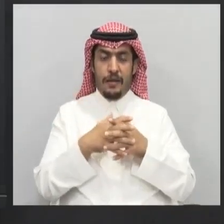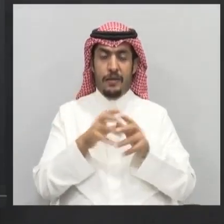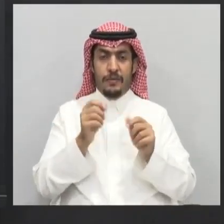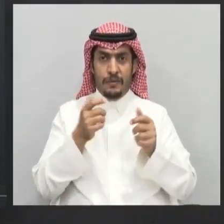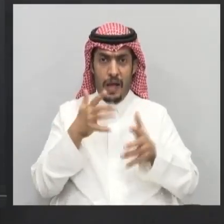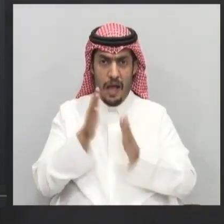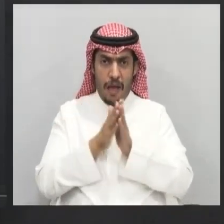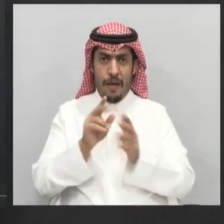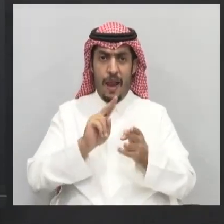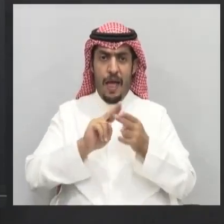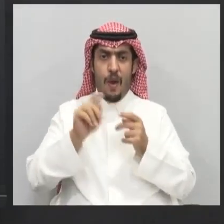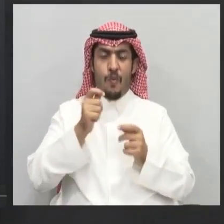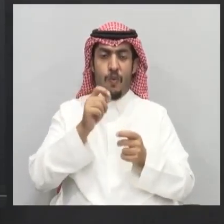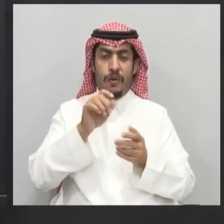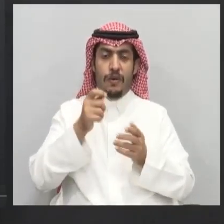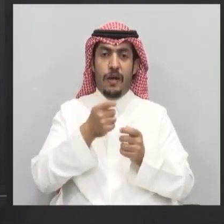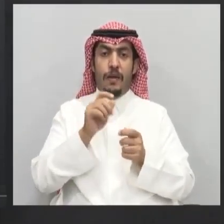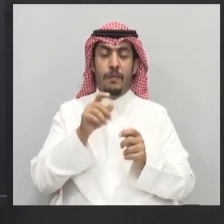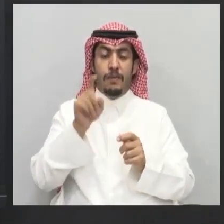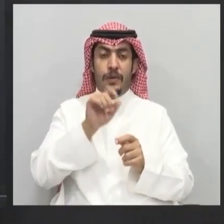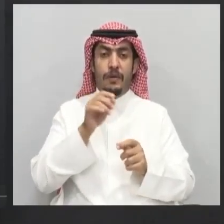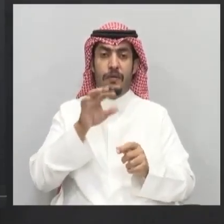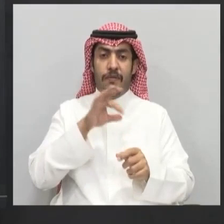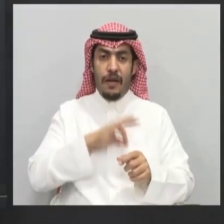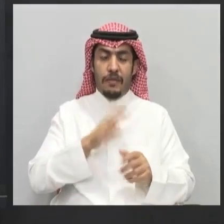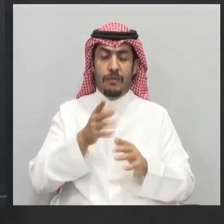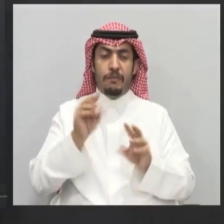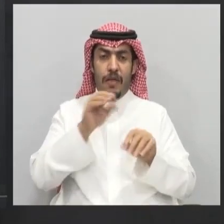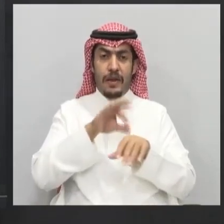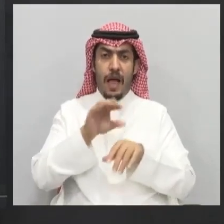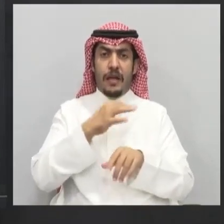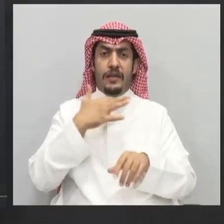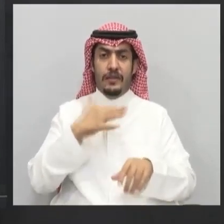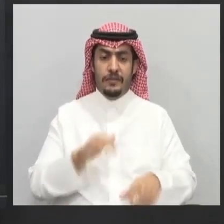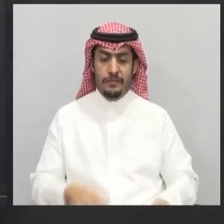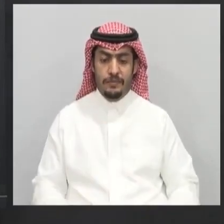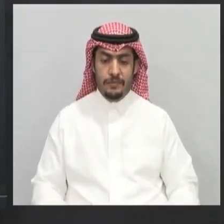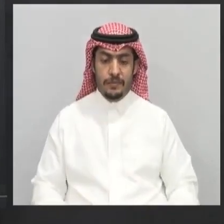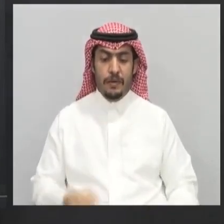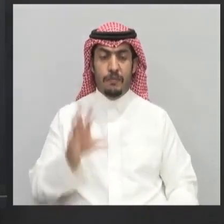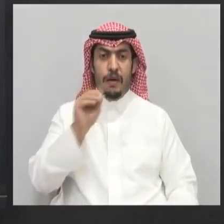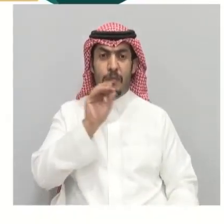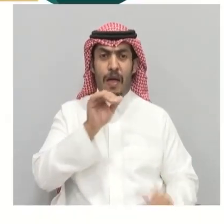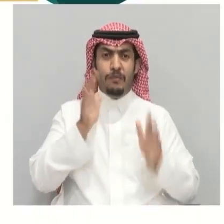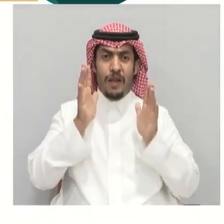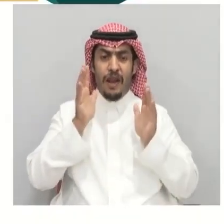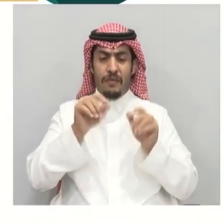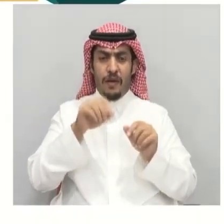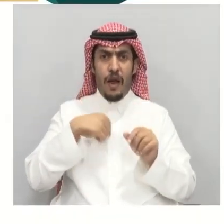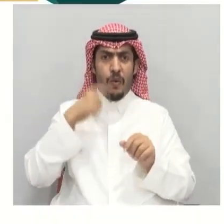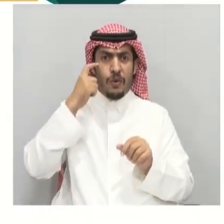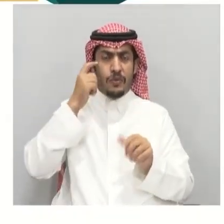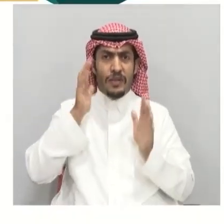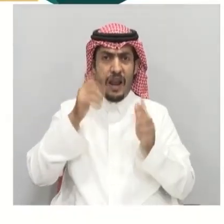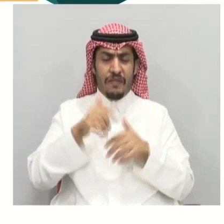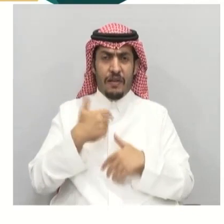وتجتهدوا في حله وهو وهي مساله مهمه تقع لكثير من الناس يعاني بعض المصلين من وسوسه في